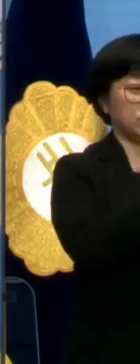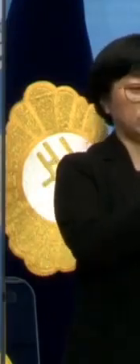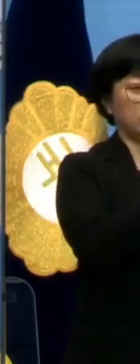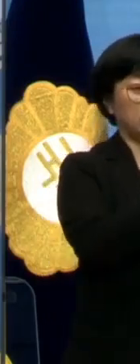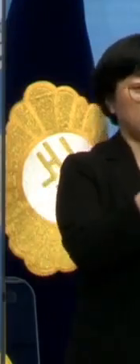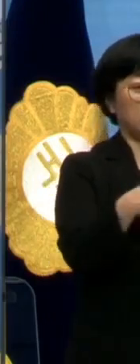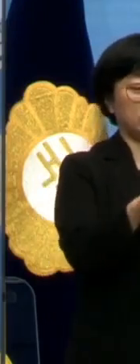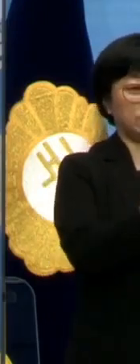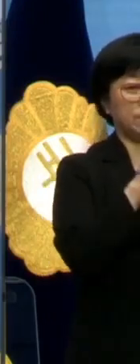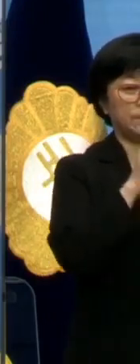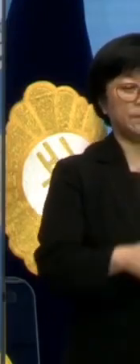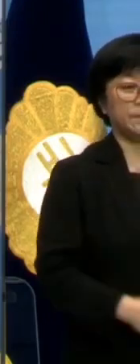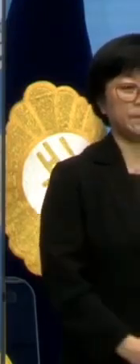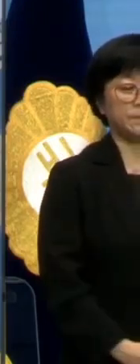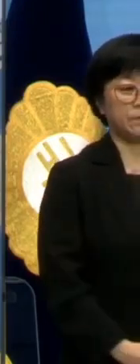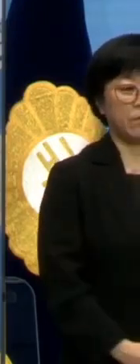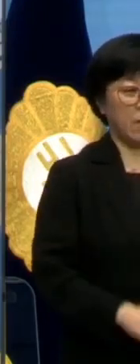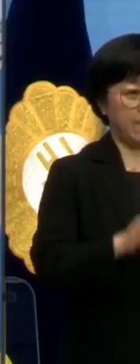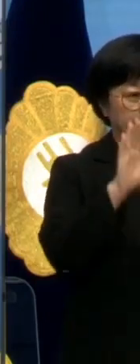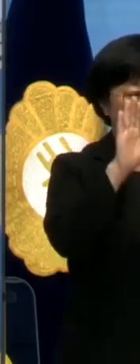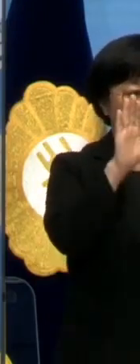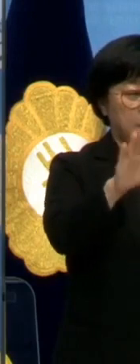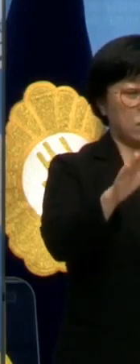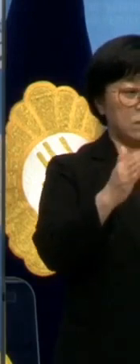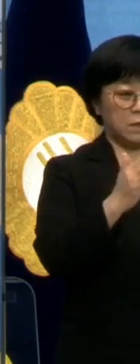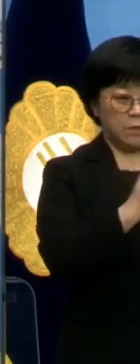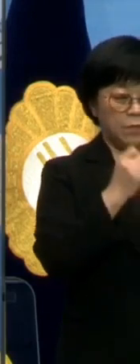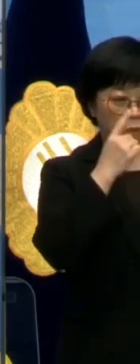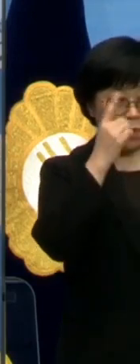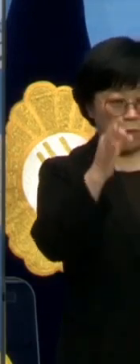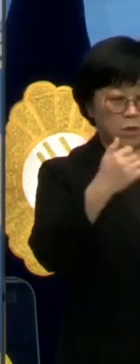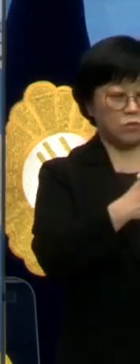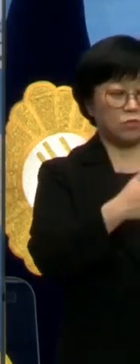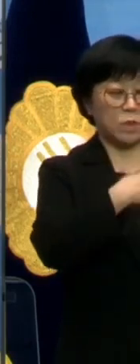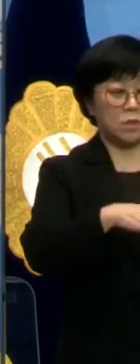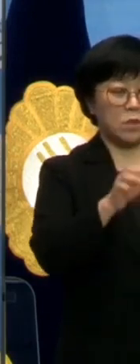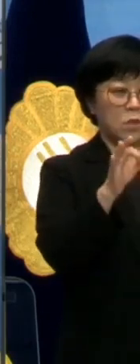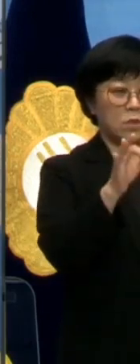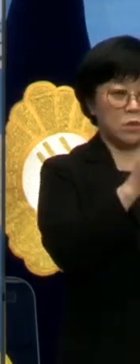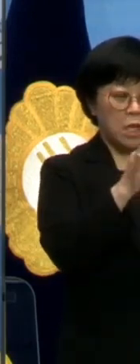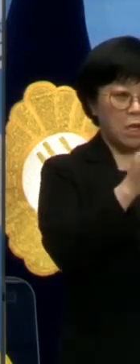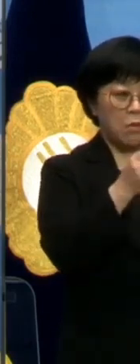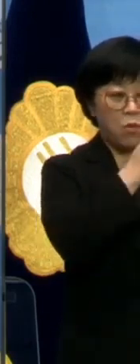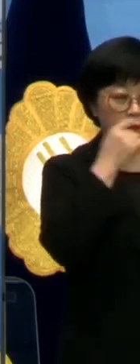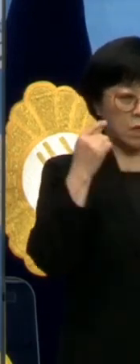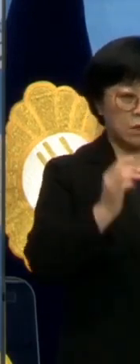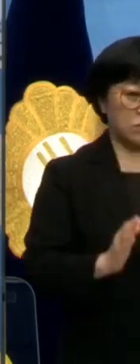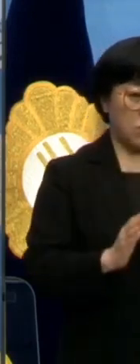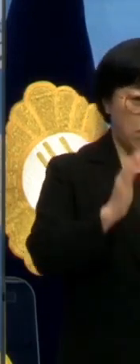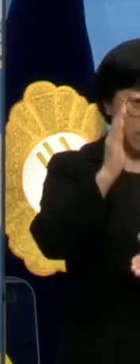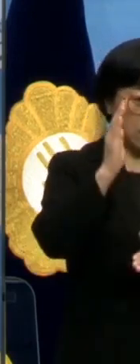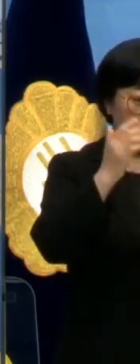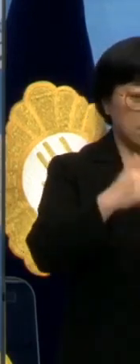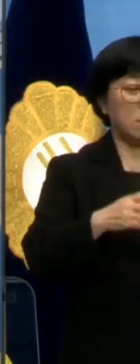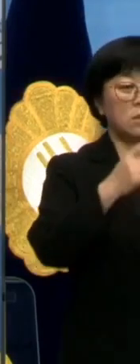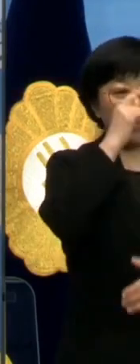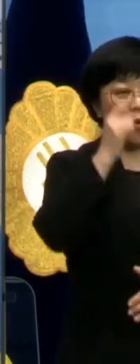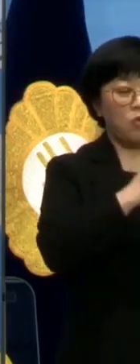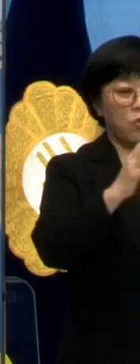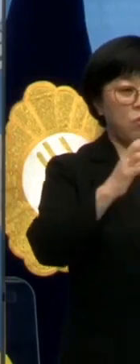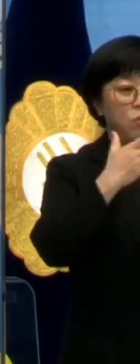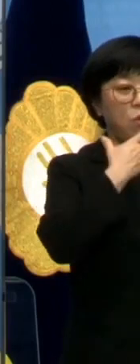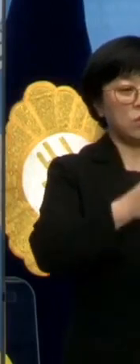있습니다. 그러나 앞으로는 주거급여를 국민기초생활보장제도를 넘어 서구 복지국가들처럼 집